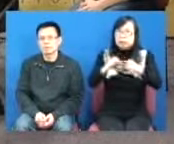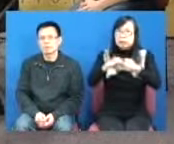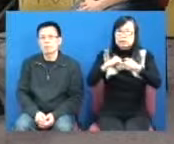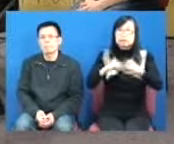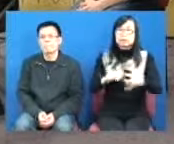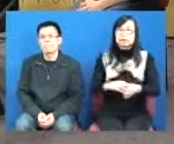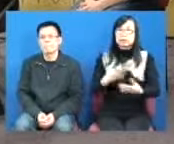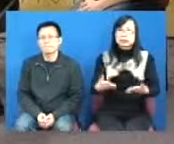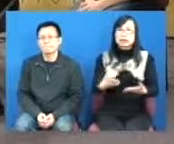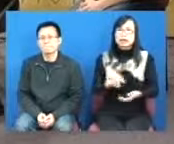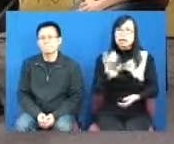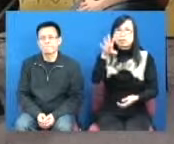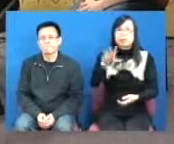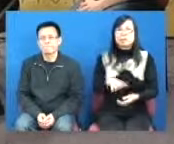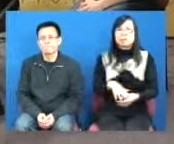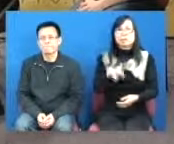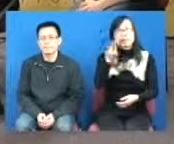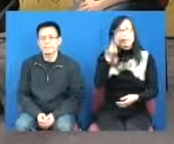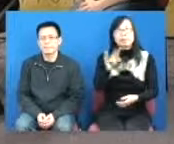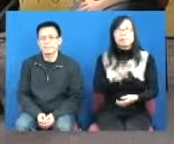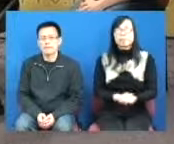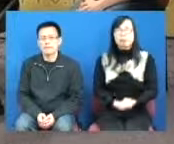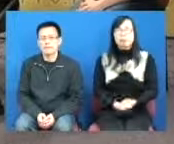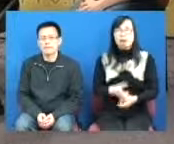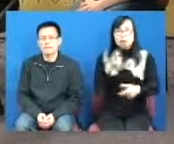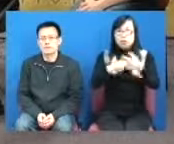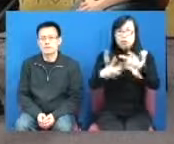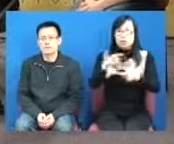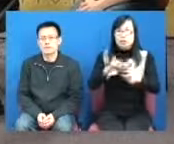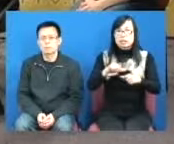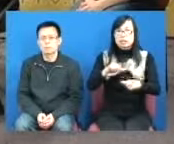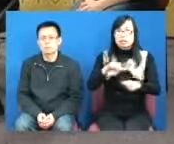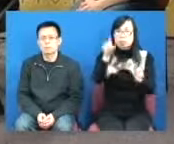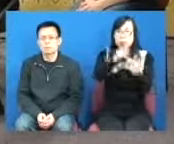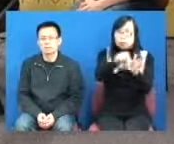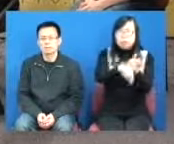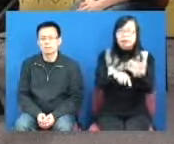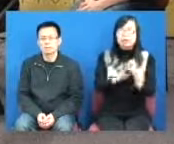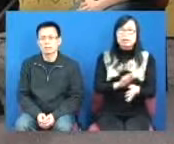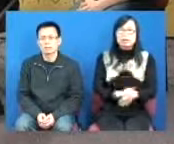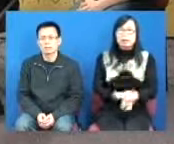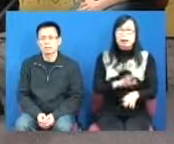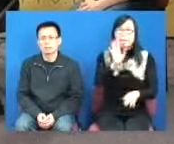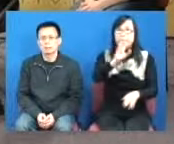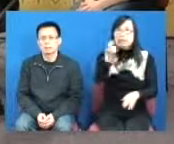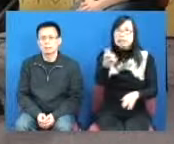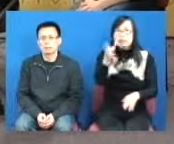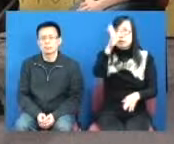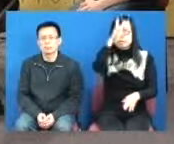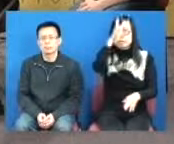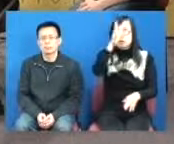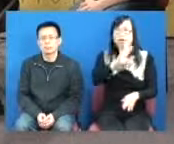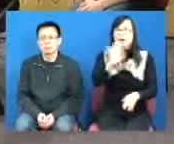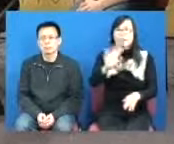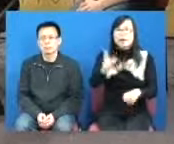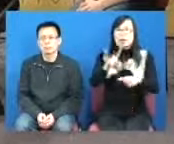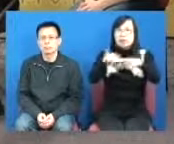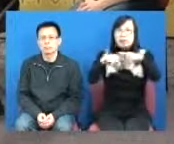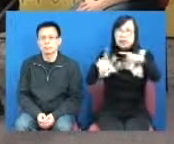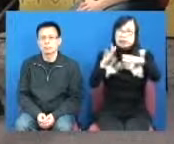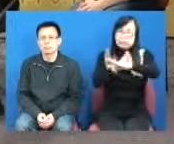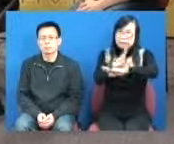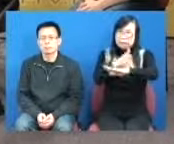我覺得大家只看財政儲備你已經知道這個不是小政府亦都不是大社